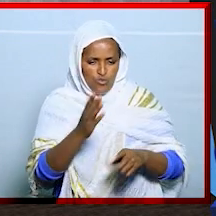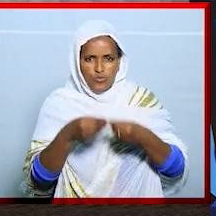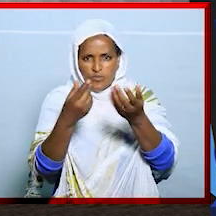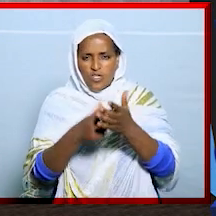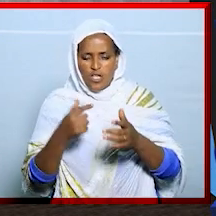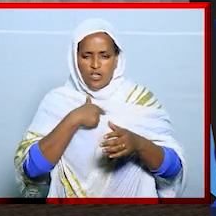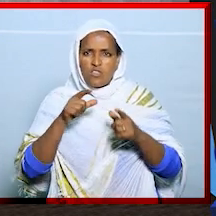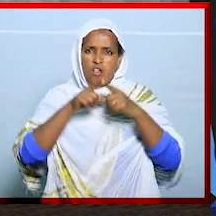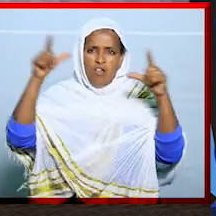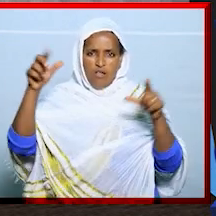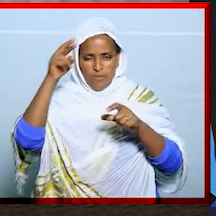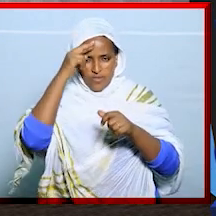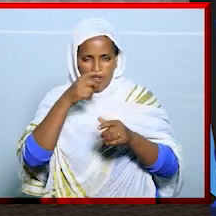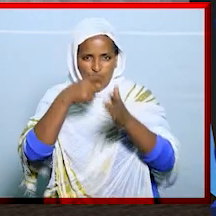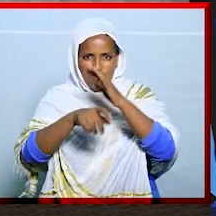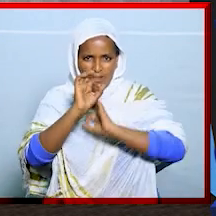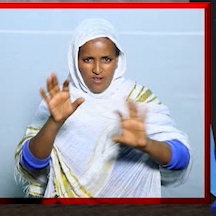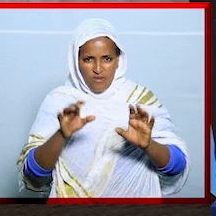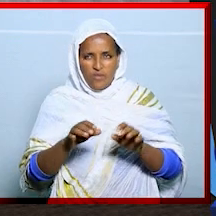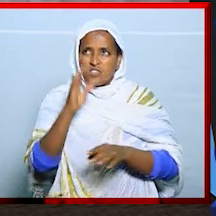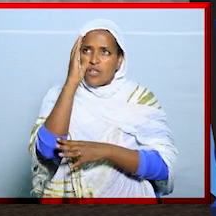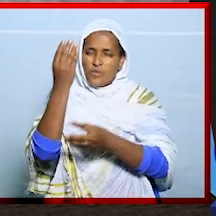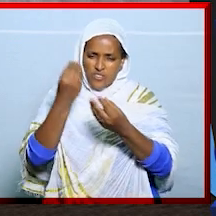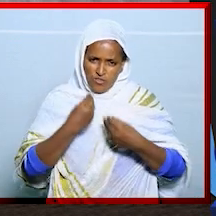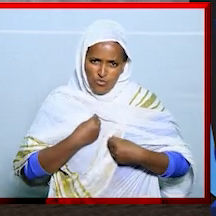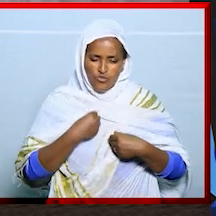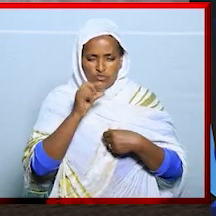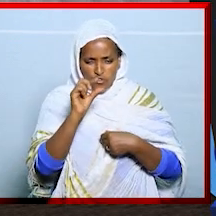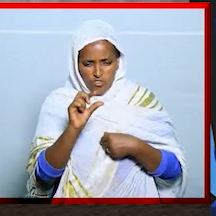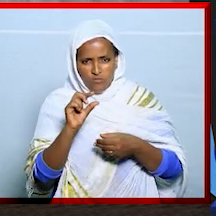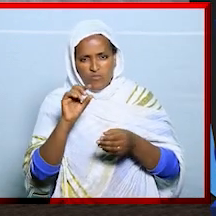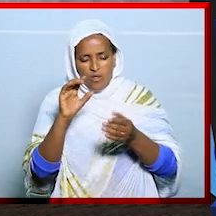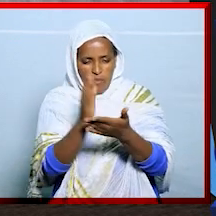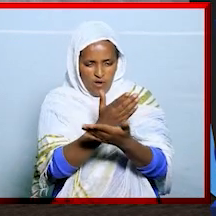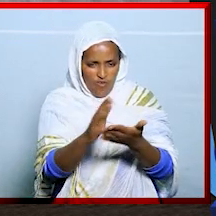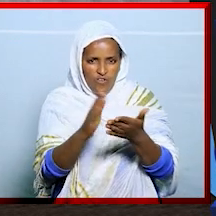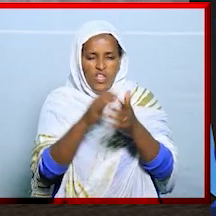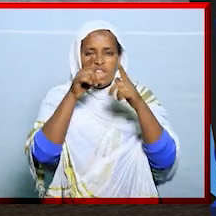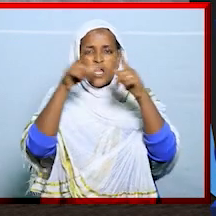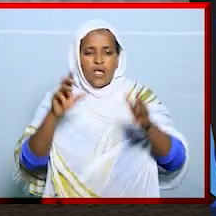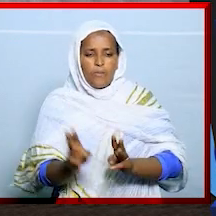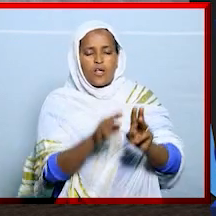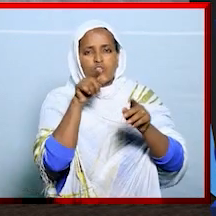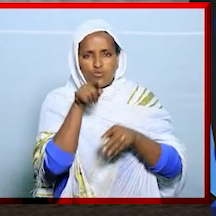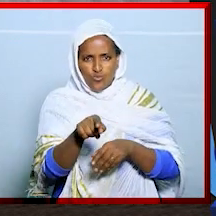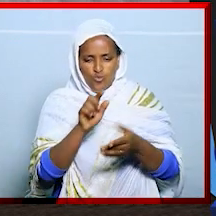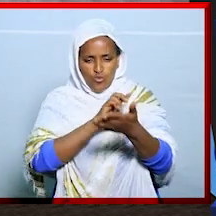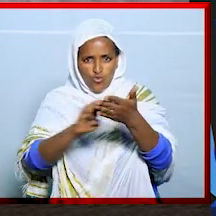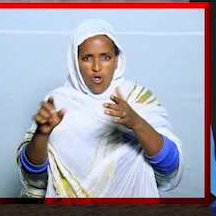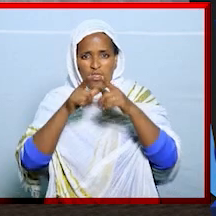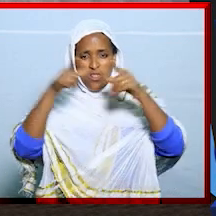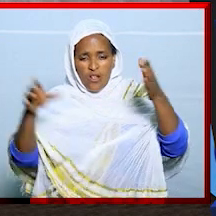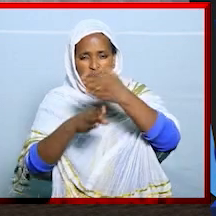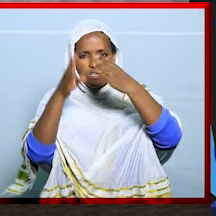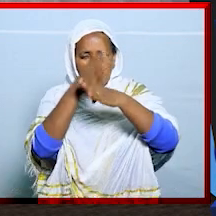በማገልገል ነው እንጂ ትልቅ ነኝ በማለት አይደለም። ያለችውን ከእግዚአብሔር የተቀበላትን ትነስም ትብዛም ማካፈል የትልቅነት መንገዱ እሱ ነው።